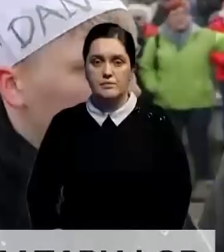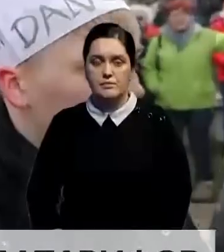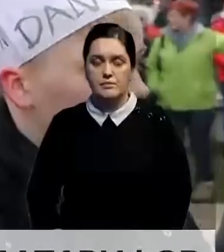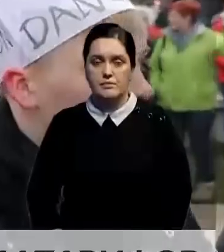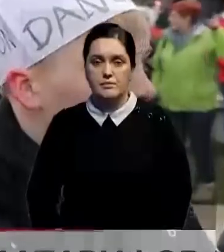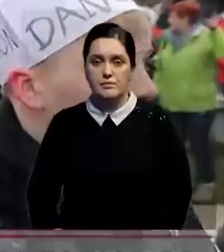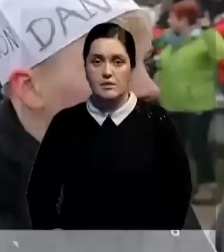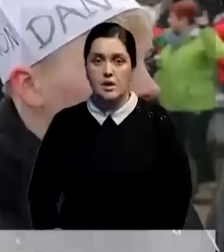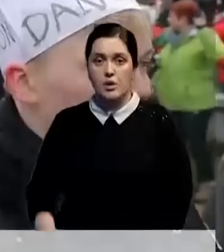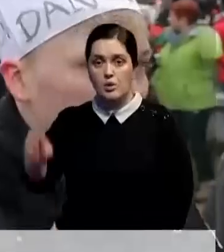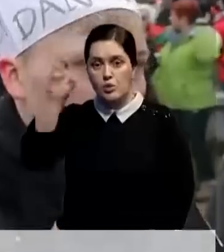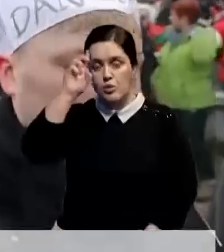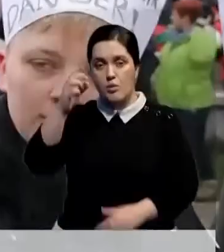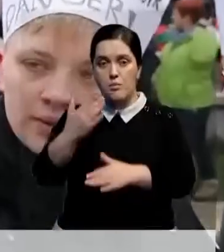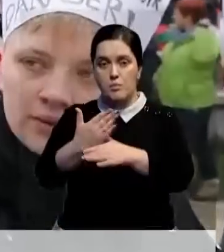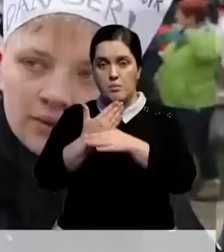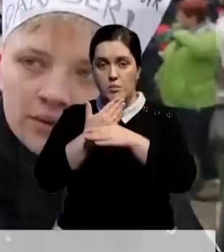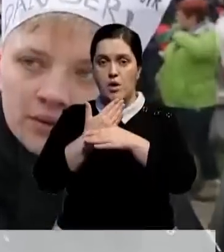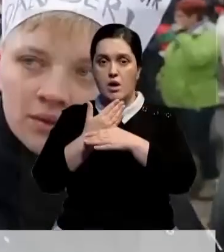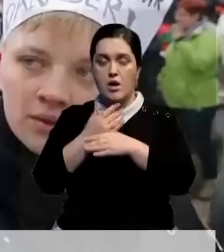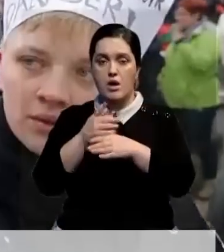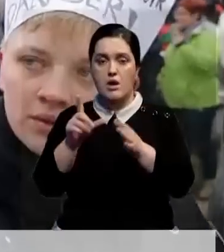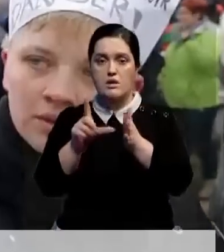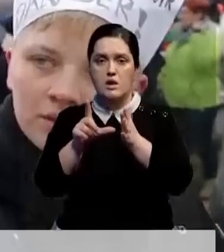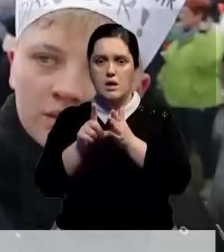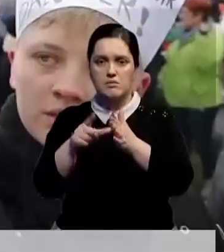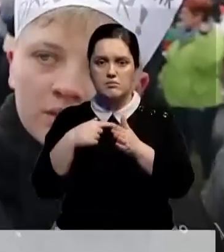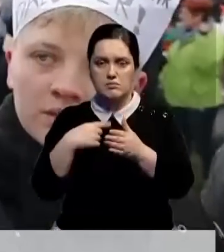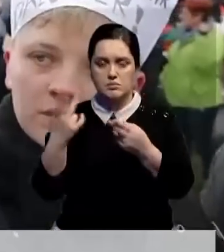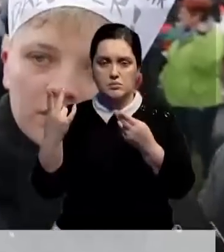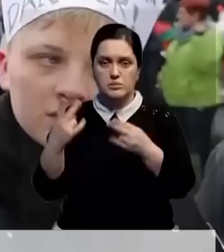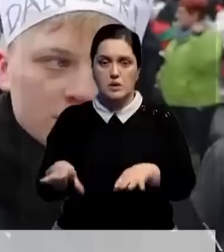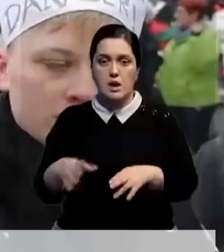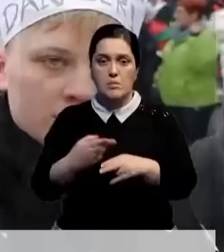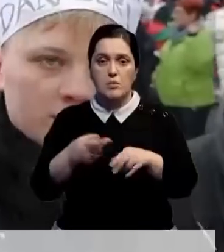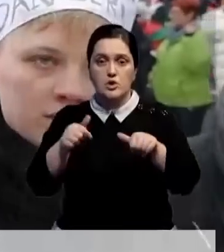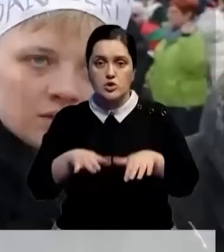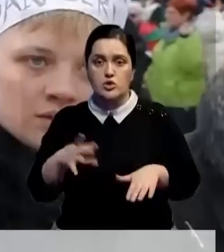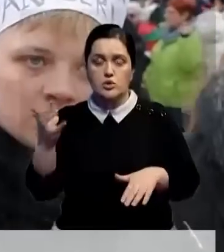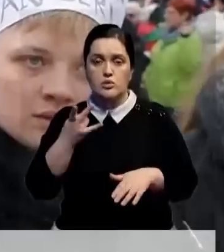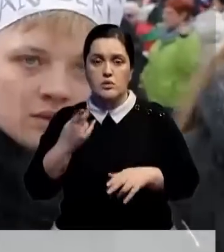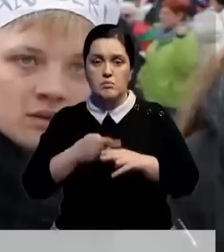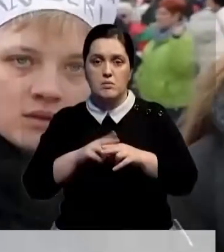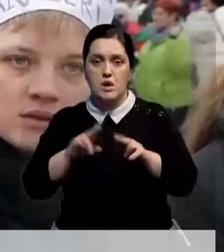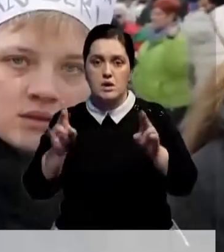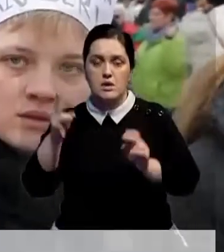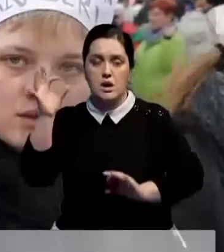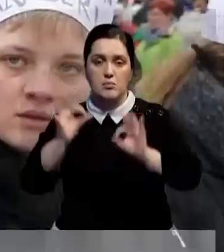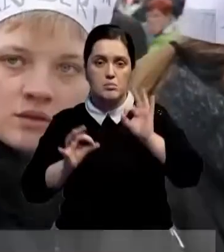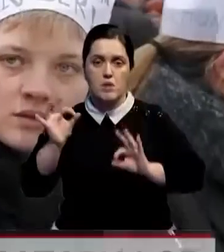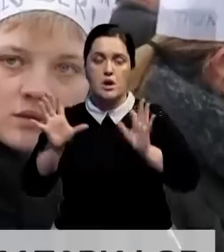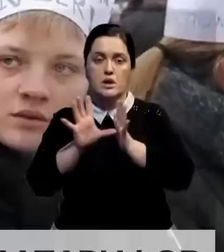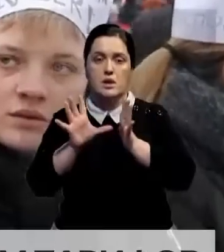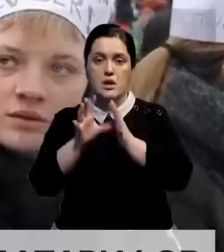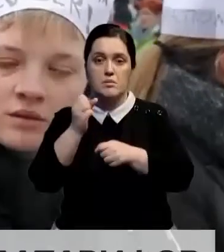Если под помощью государства подразумеваются будущие налоги, то нет, это не решение. Решение — это прекратить индексировать наше электричество, которое мы